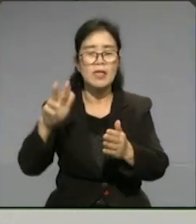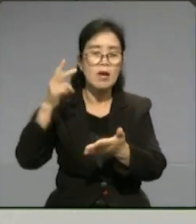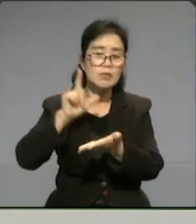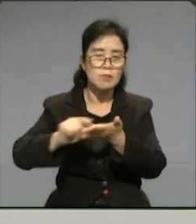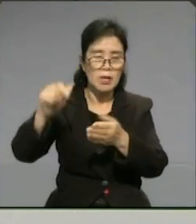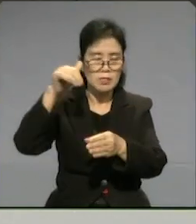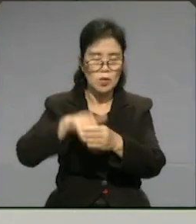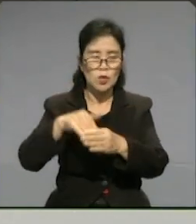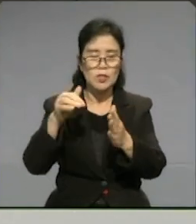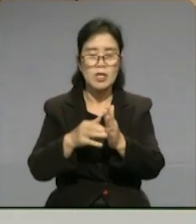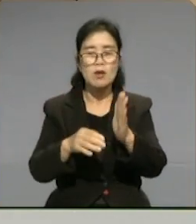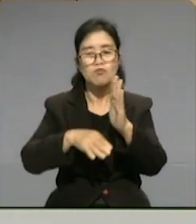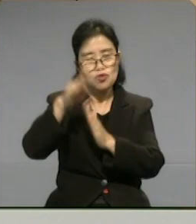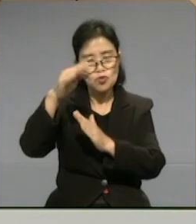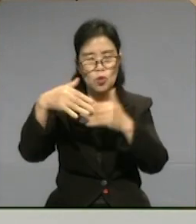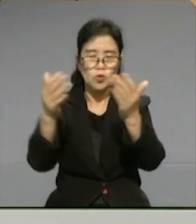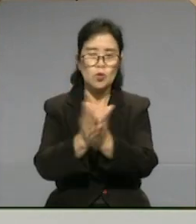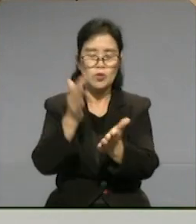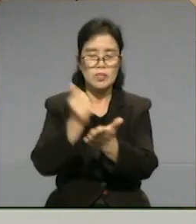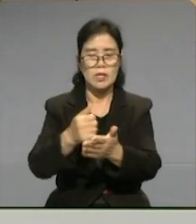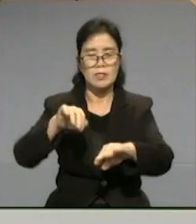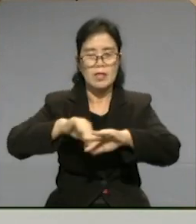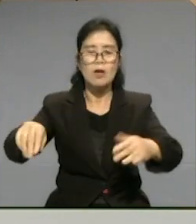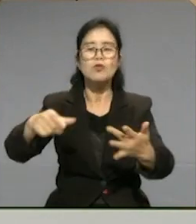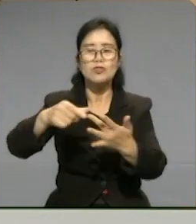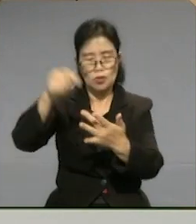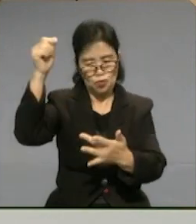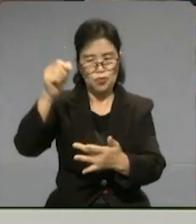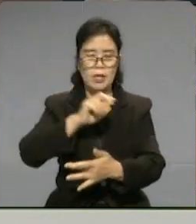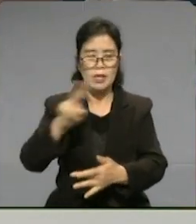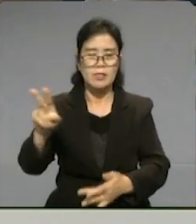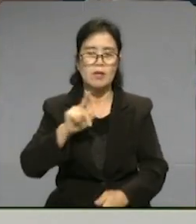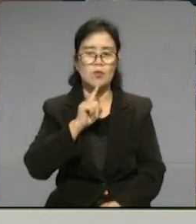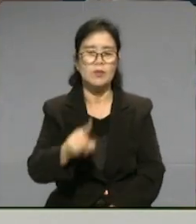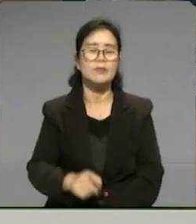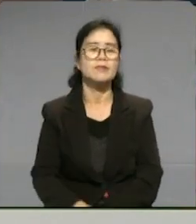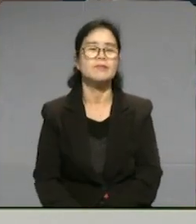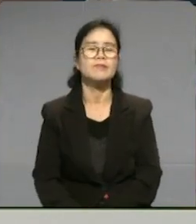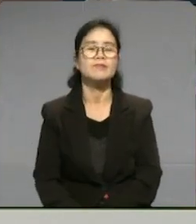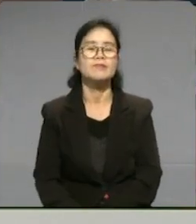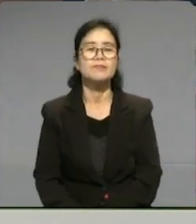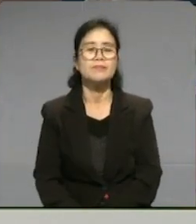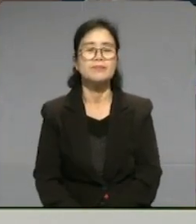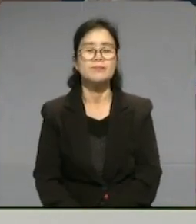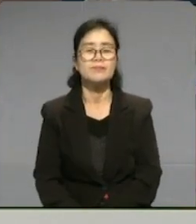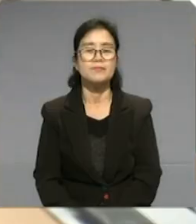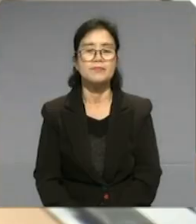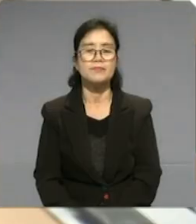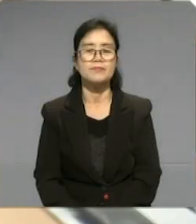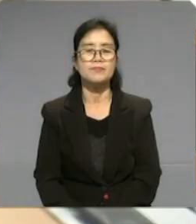지방선거에선 경기 북도 도지사를 따로 선출하도록 하겠다고 말했습니다. 이어서 윤종화 기자입니다.